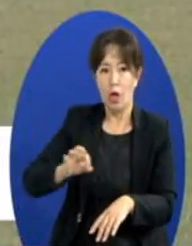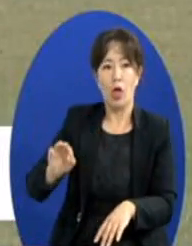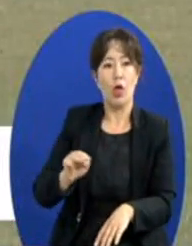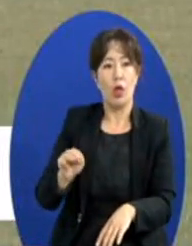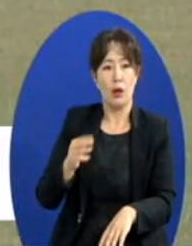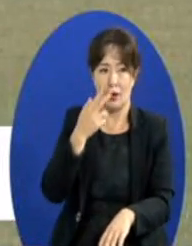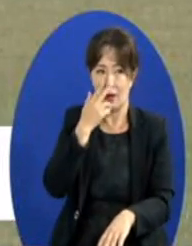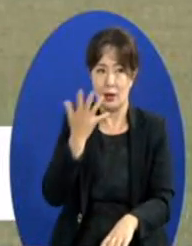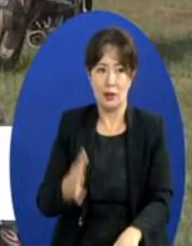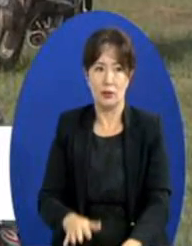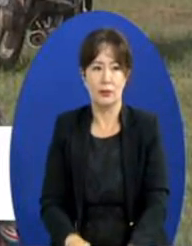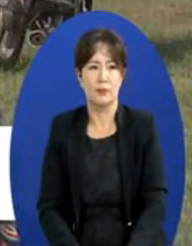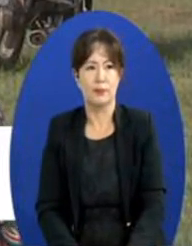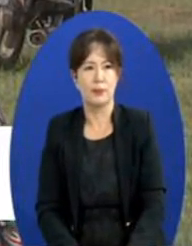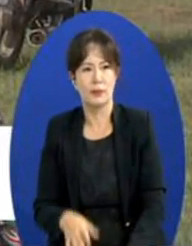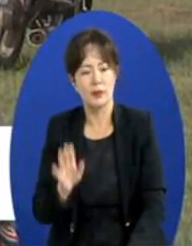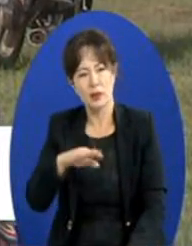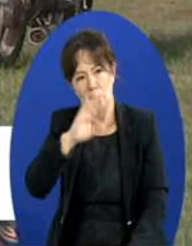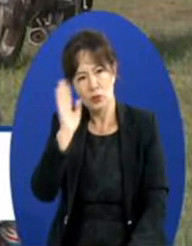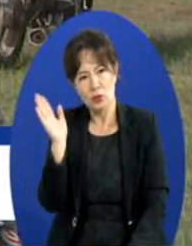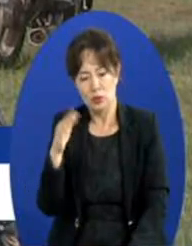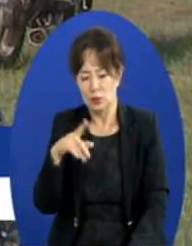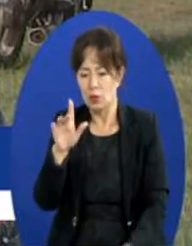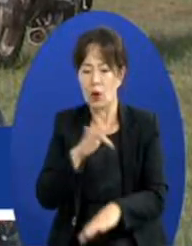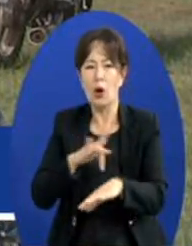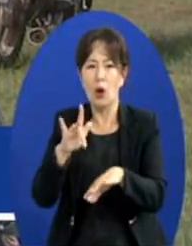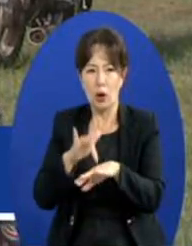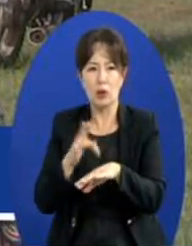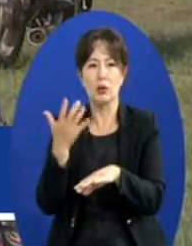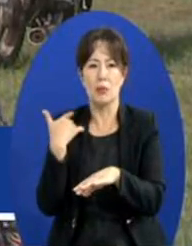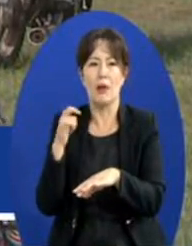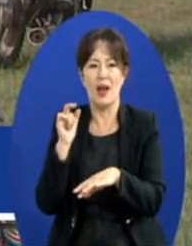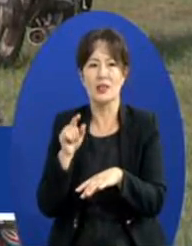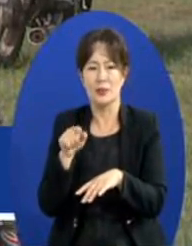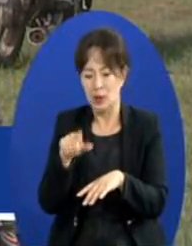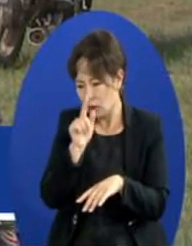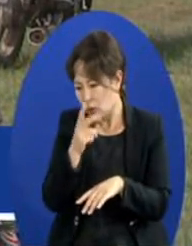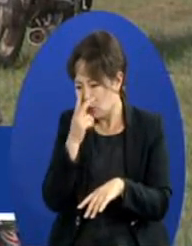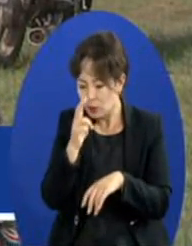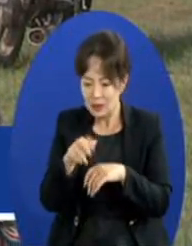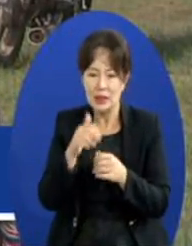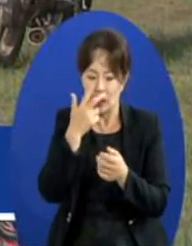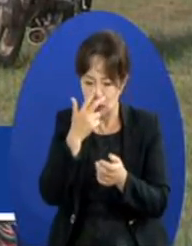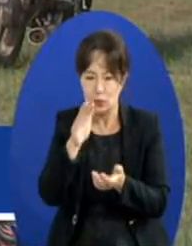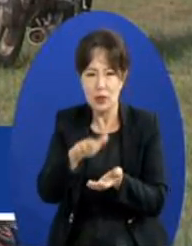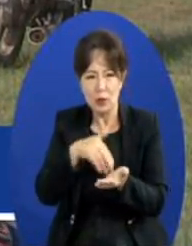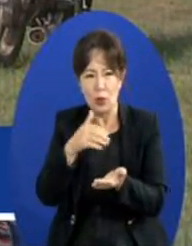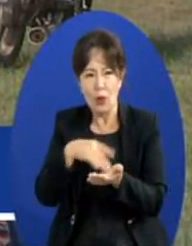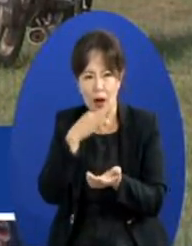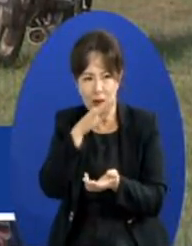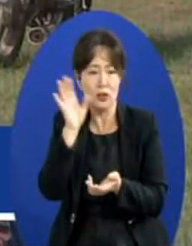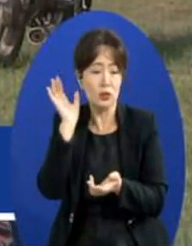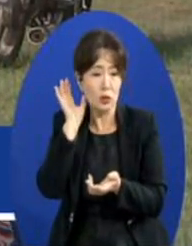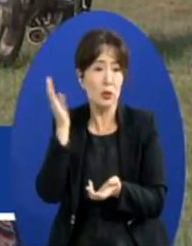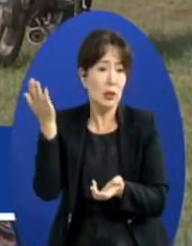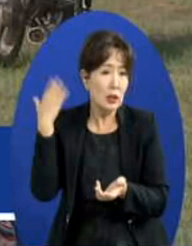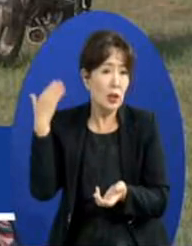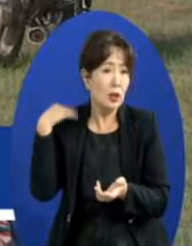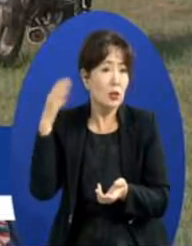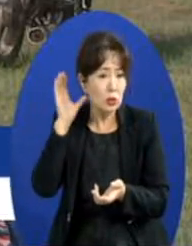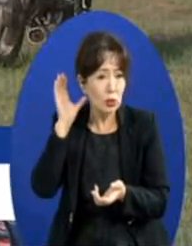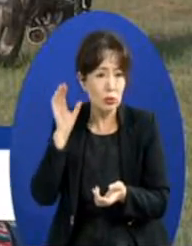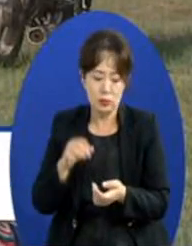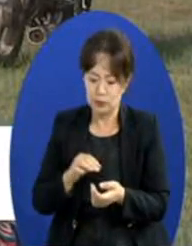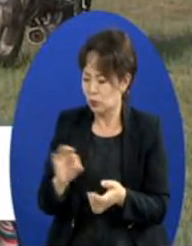байна. Харин энэ зунаас хойш харин тийм хот байсан гэнэ одоо усууд ирээд үзэж чараа тухайд энэ гин интергал дуул. Хууч яраа энэ төр